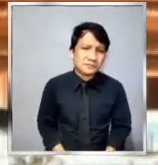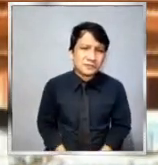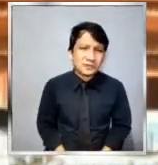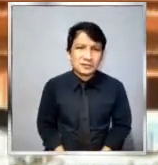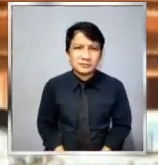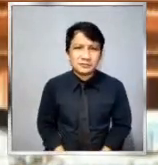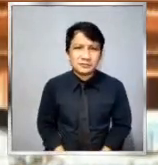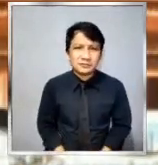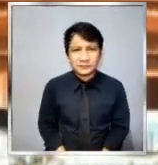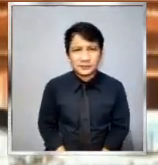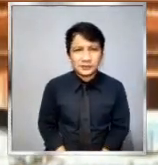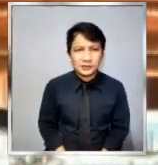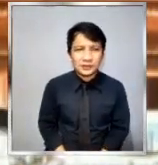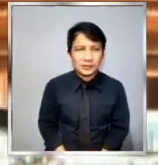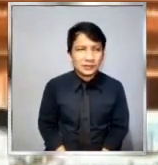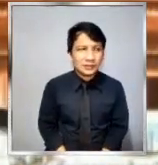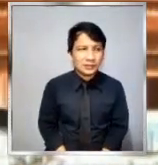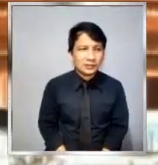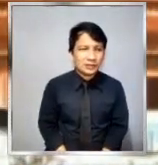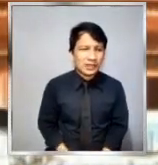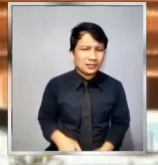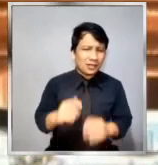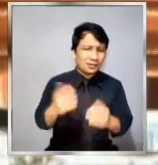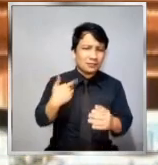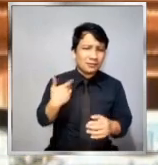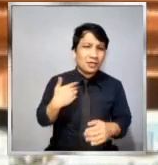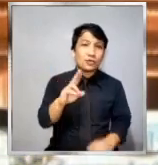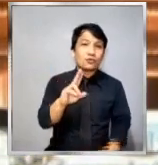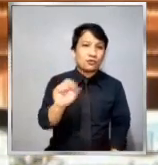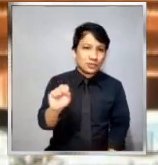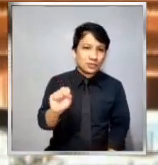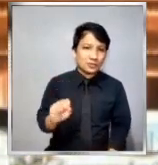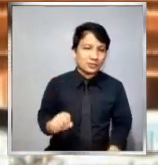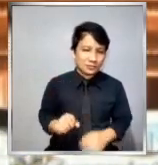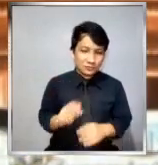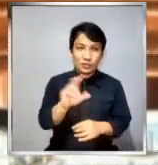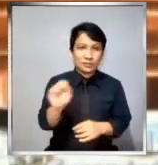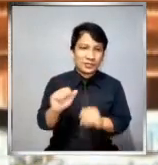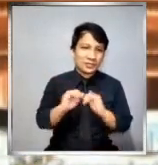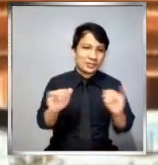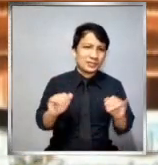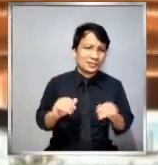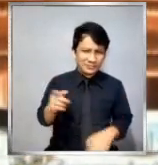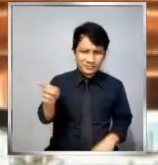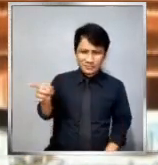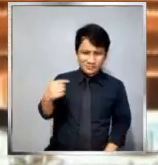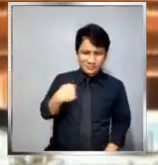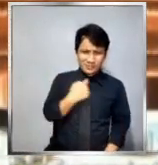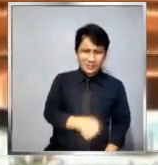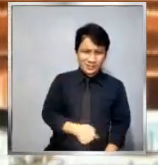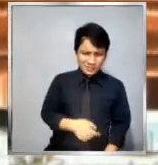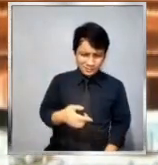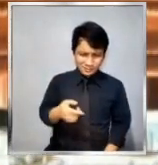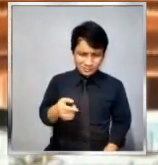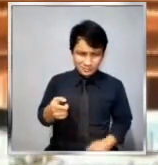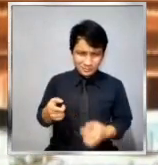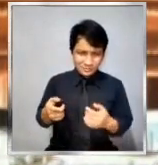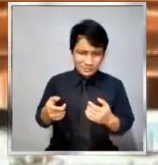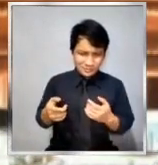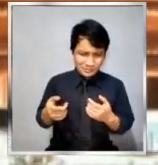US pala, US. Ang China, hindi ko pa rin ano. I have a